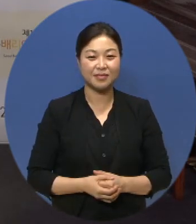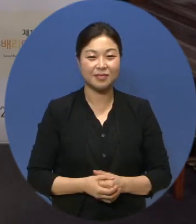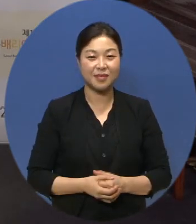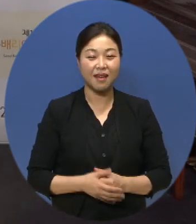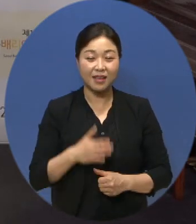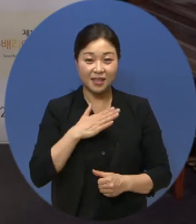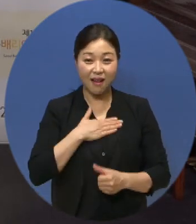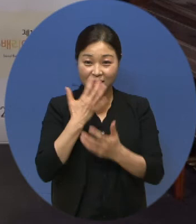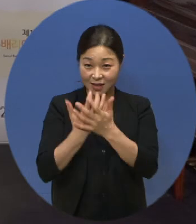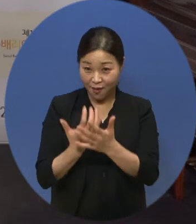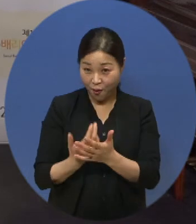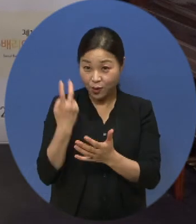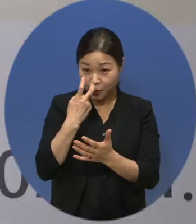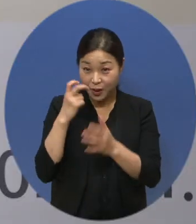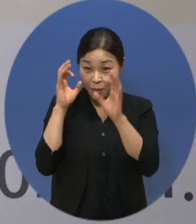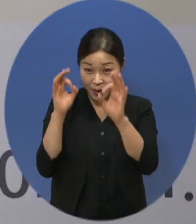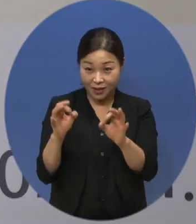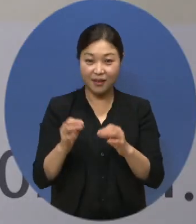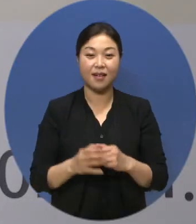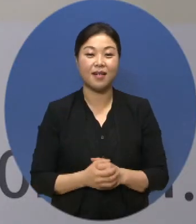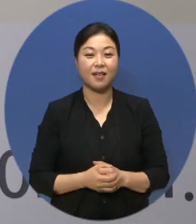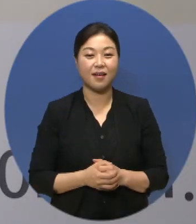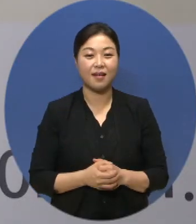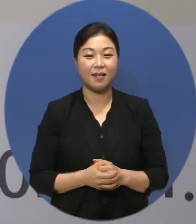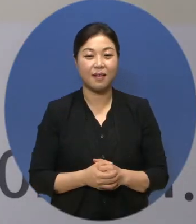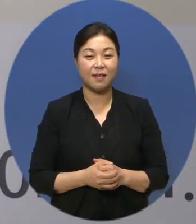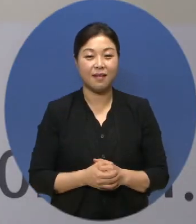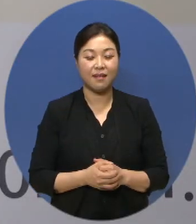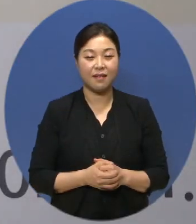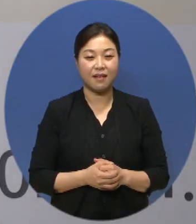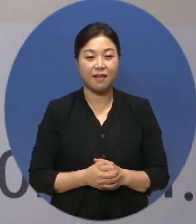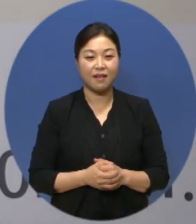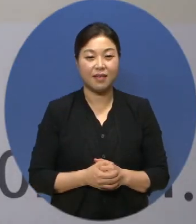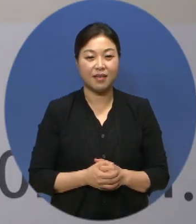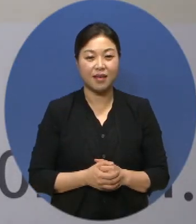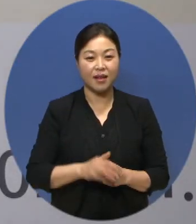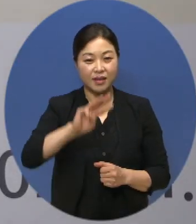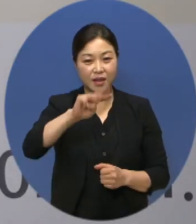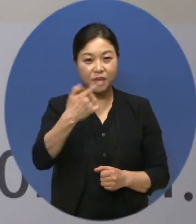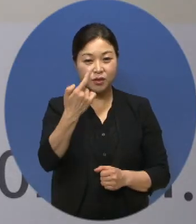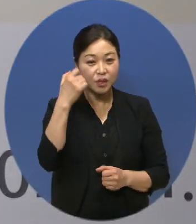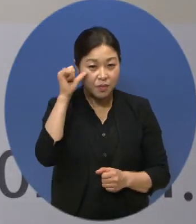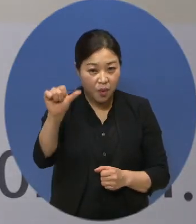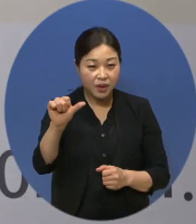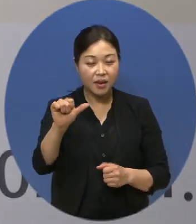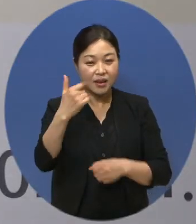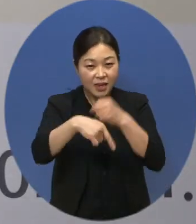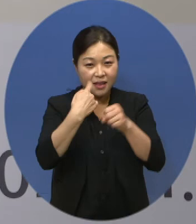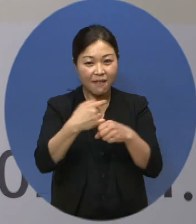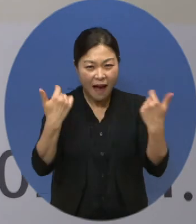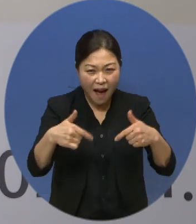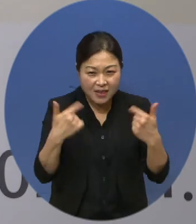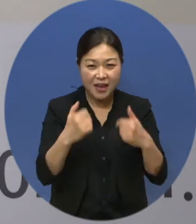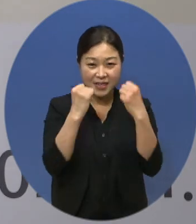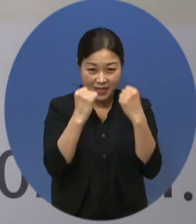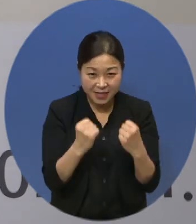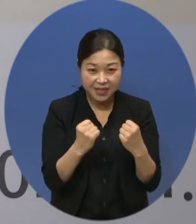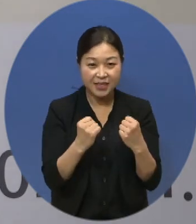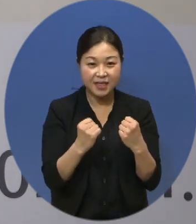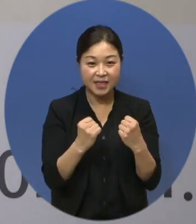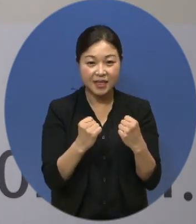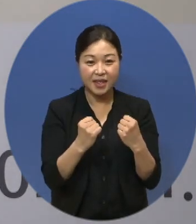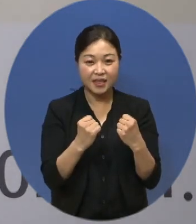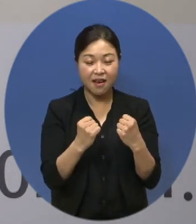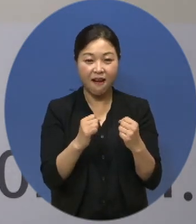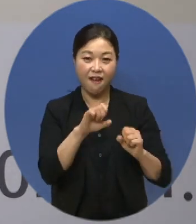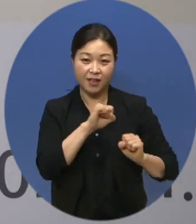제가 자료 조사를 해보니까 실제로 상시로 365일 거기서 이제 거주를 하고 계시는 군무원